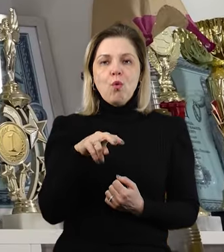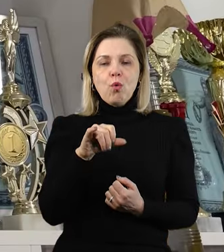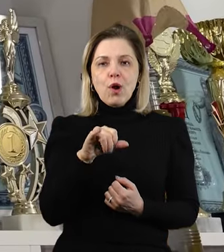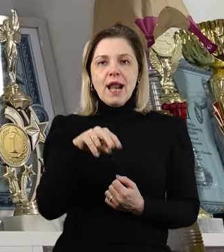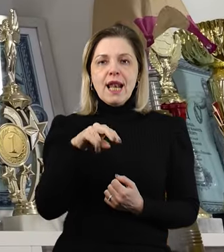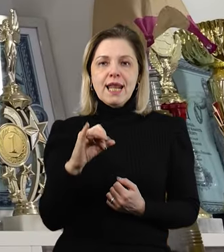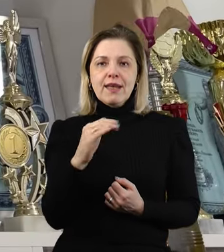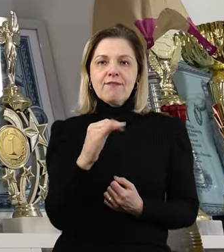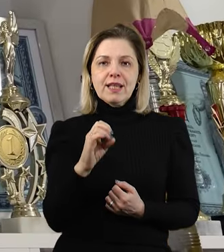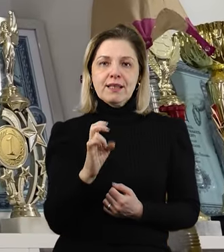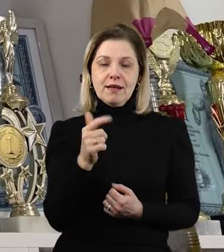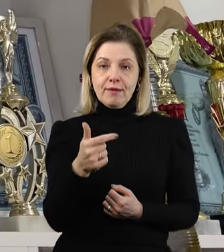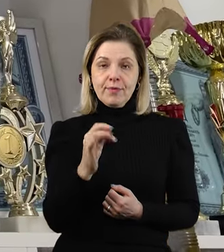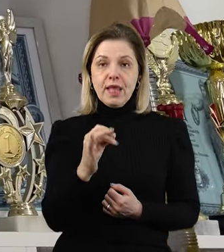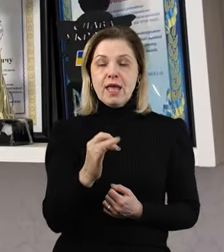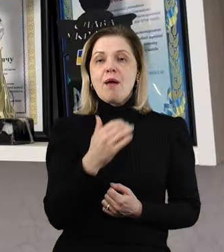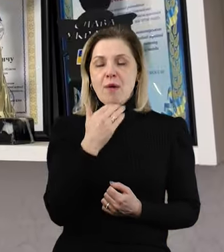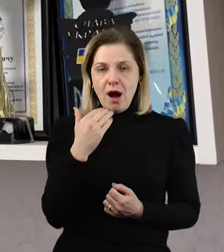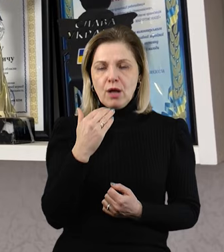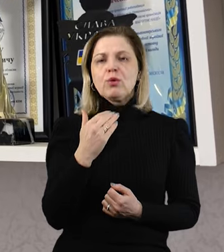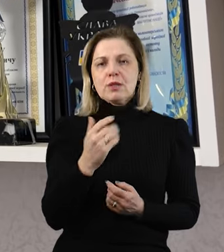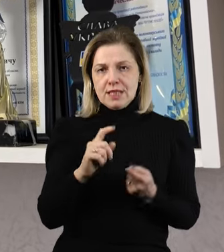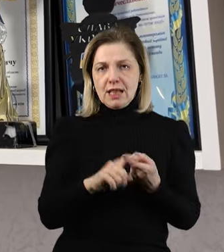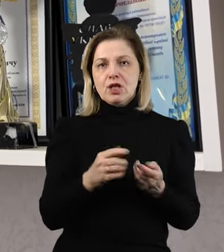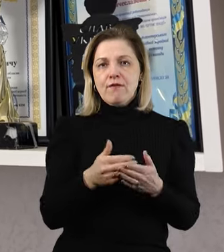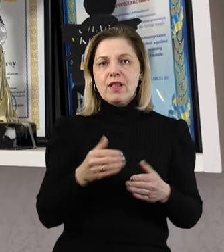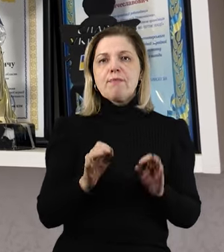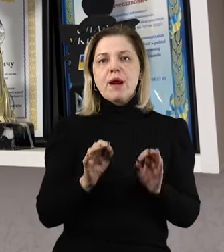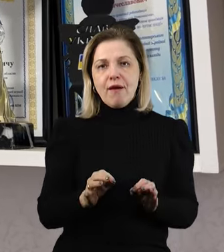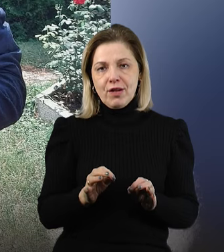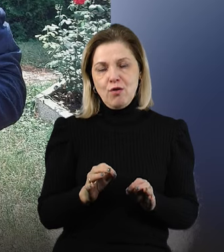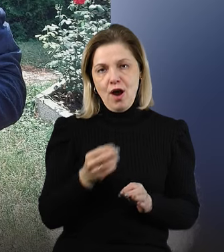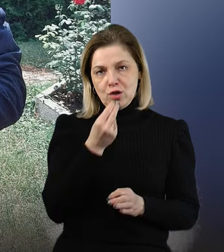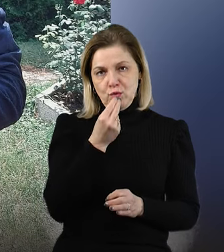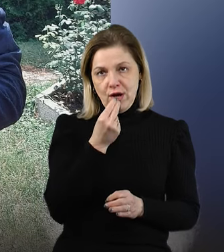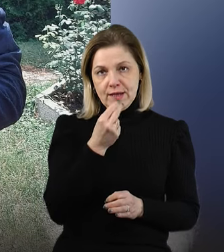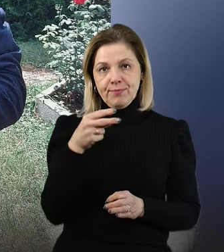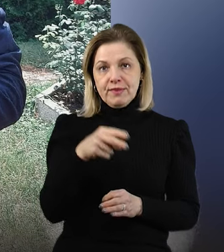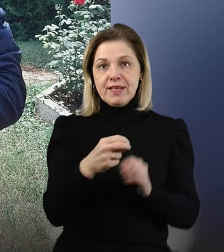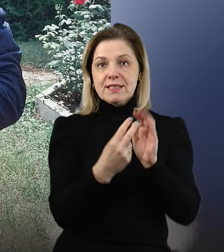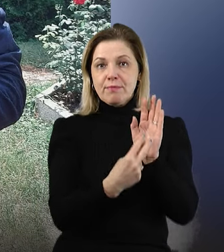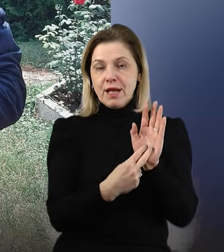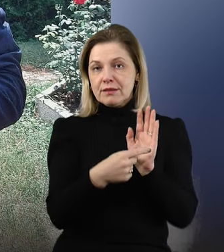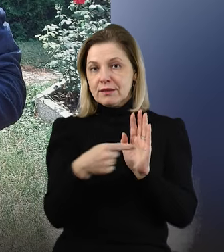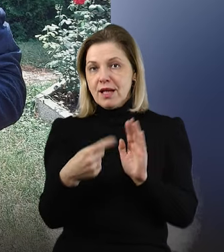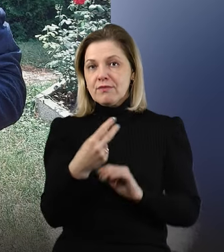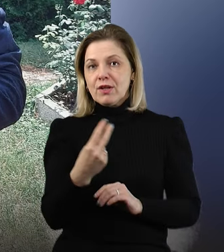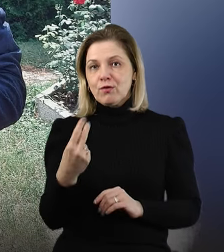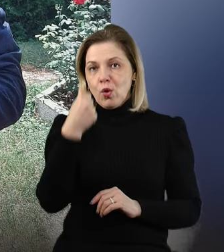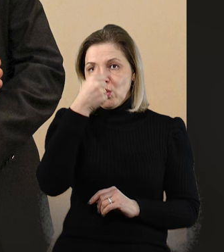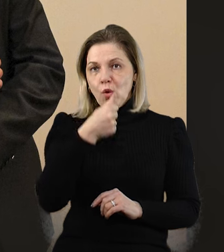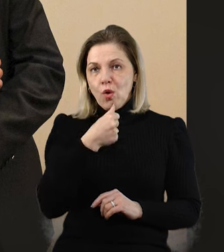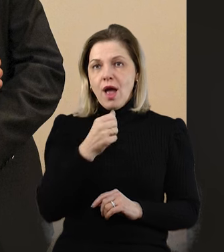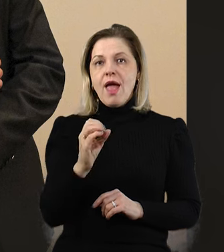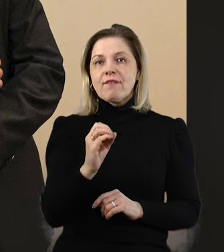що 80% від спортивних результатів залежить саме від правильного харчування. З 2017 до 2022